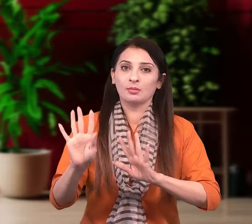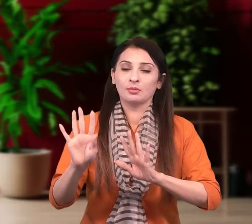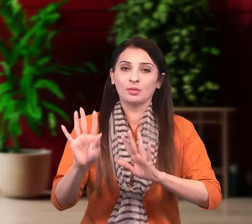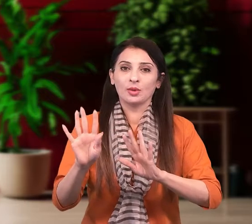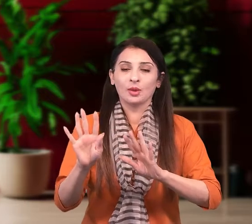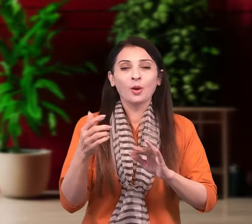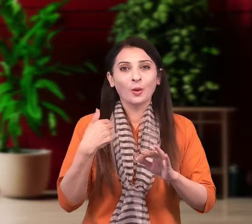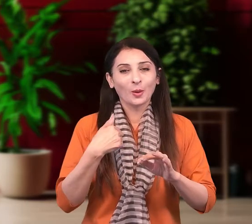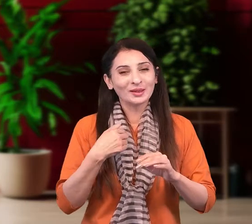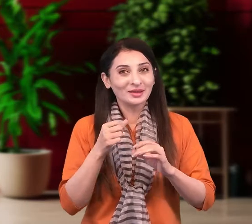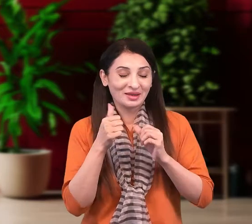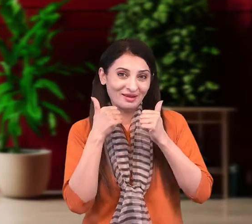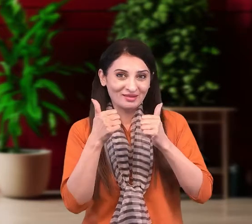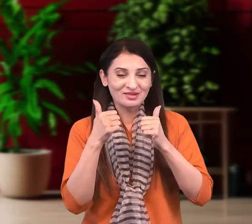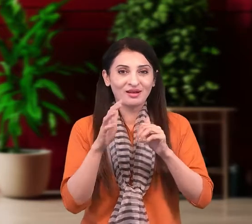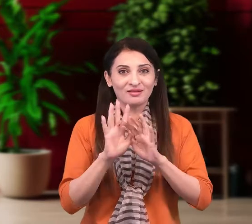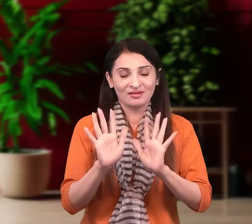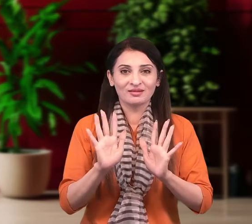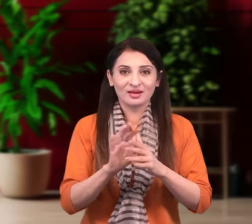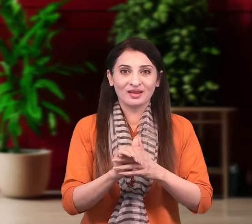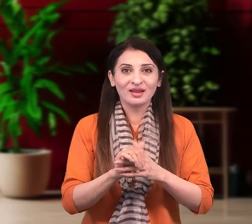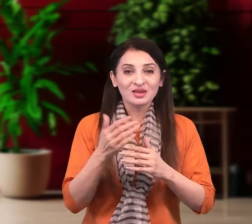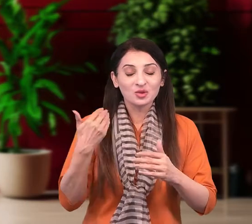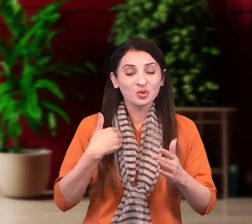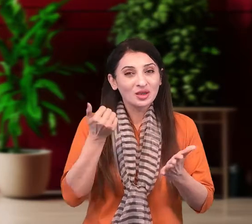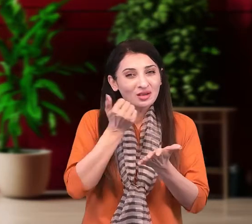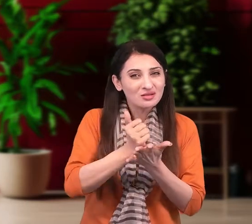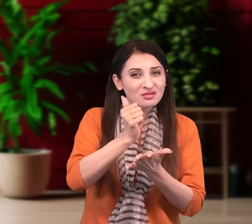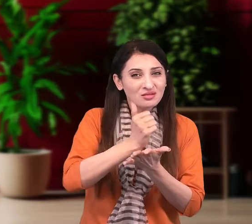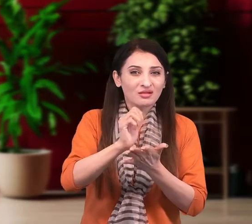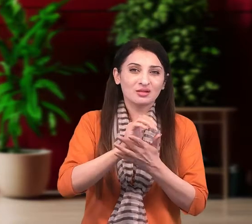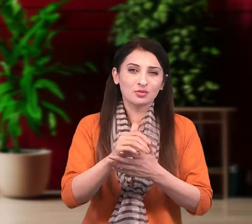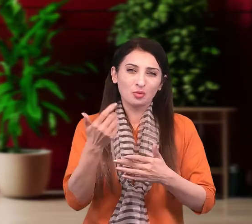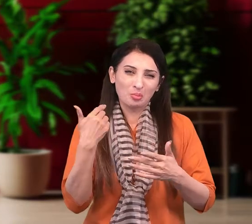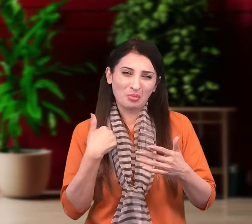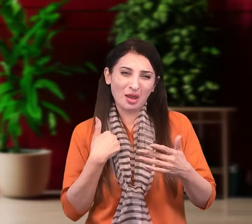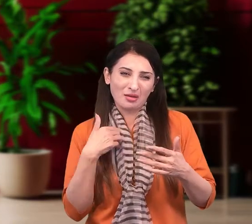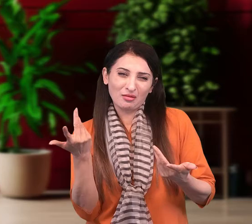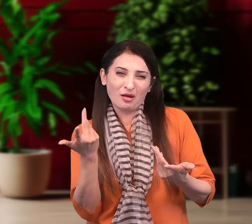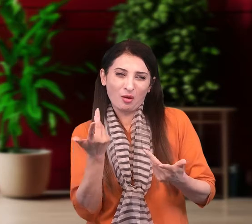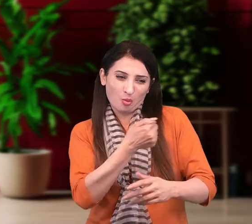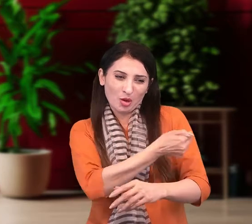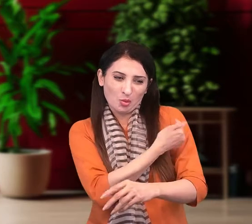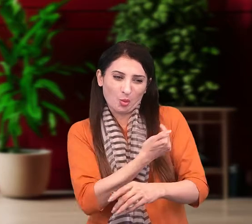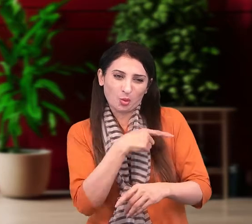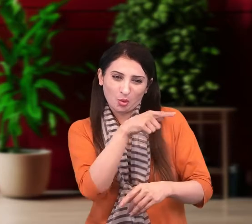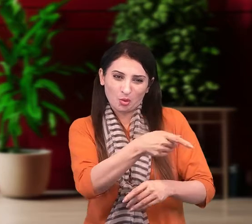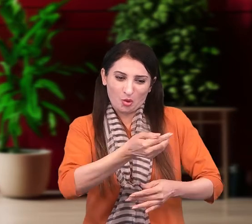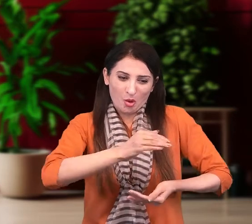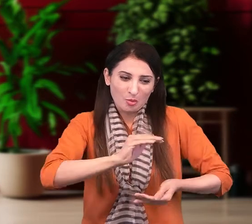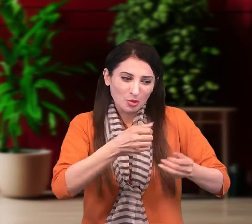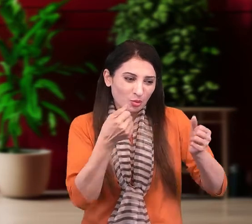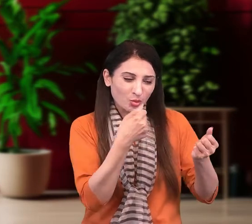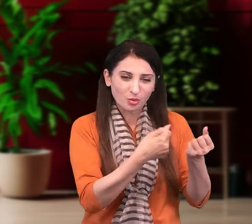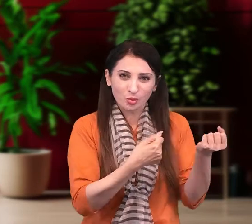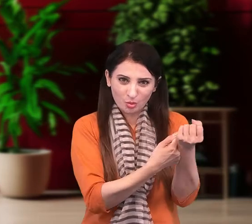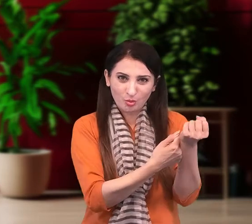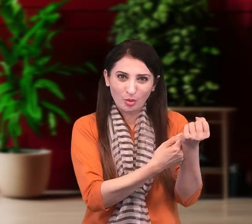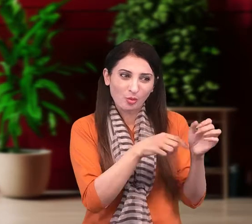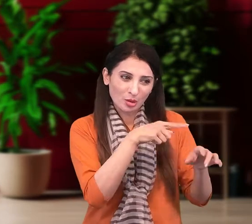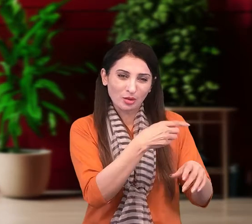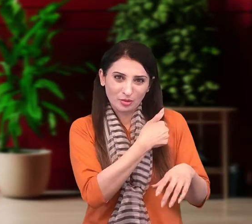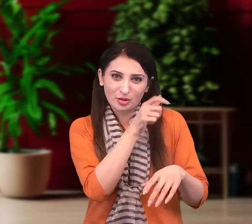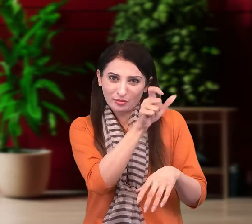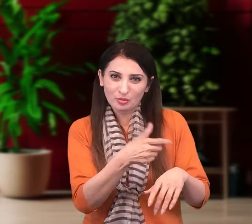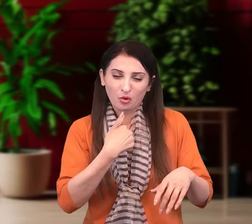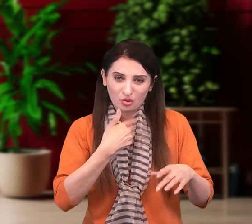एक थेरेपिस्ट हूँ, अगर मैं अल्लाह या कुरान की बात करूँगी तो दर्स साउंड करने लग जाएगा। सो